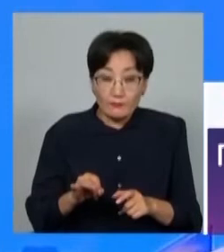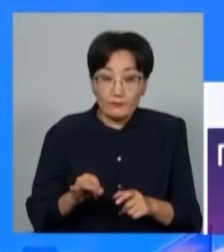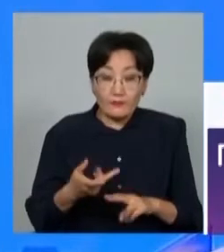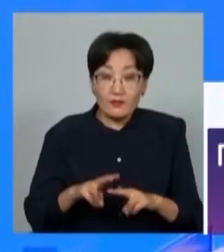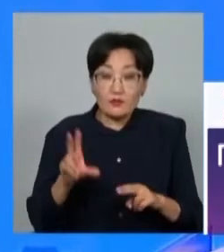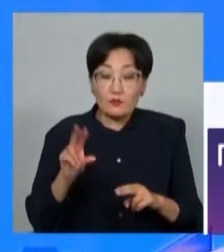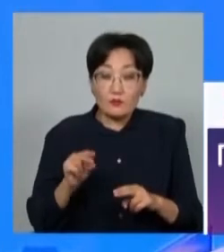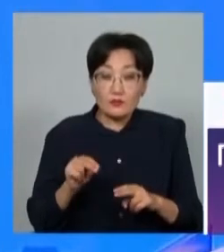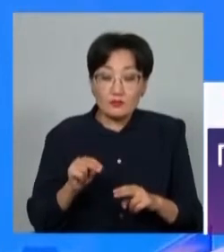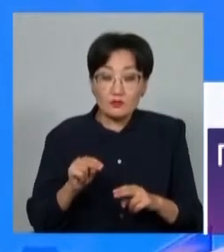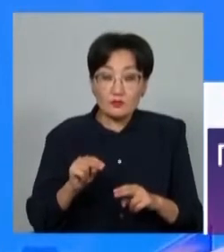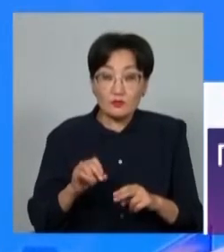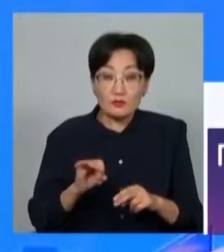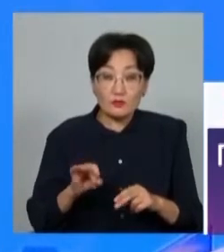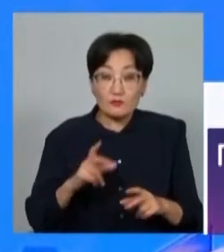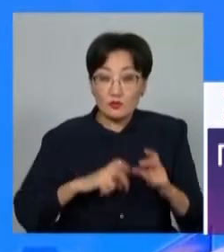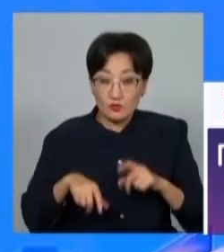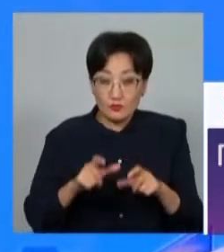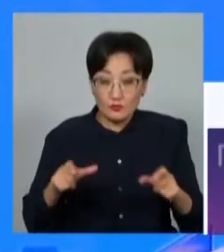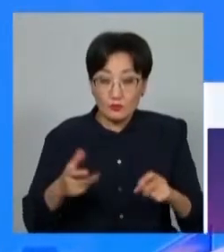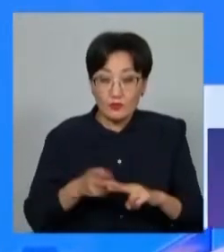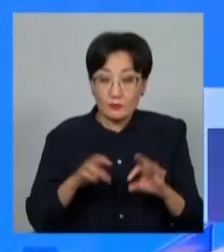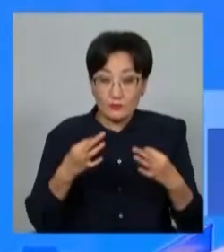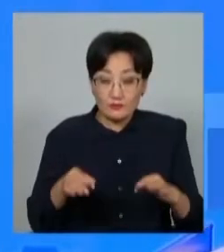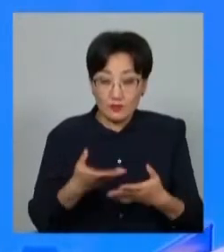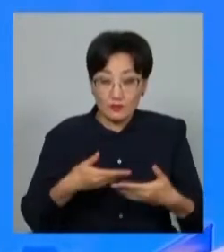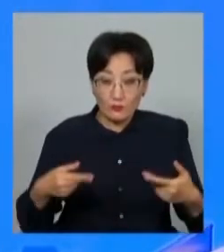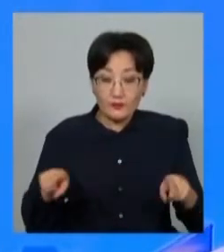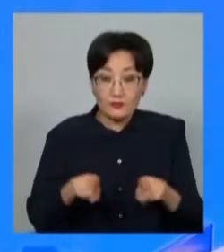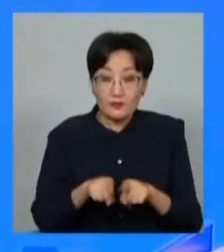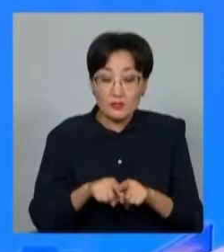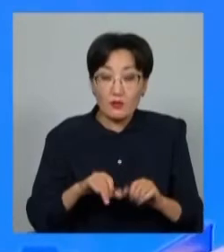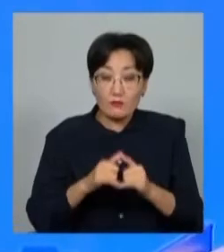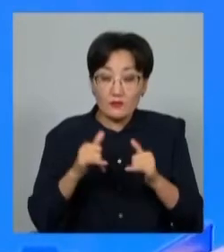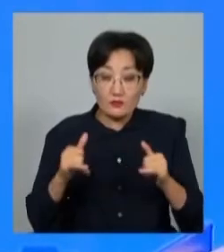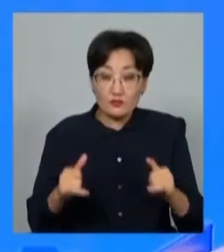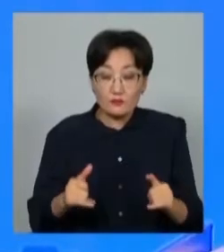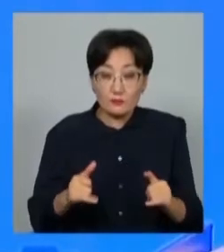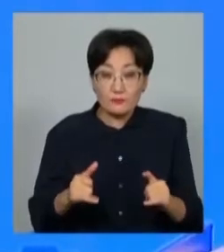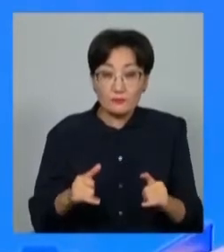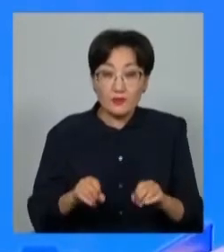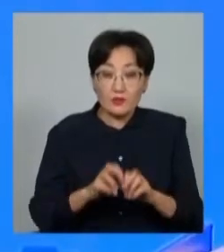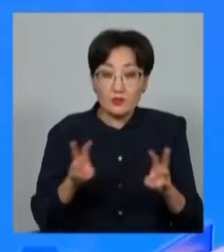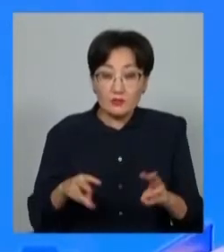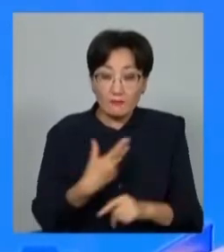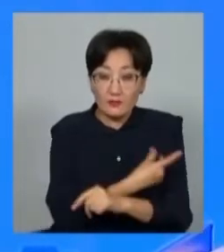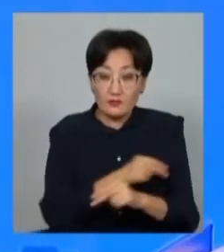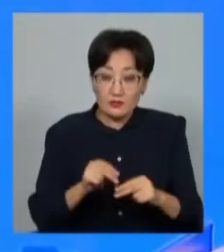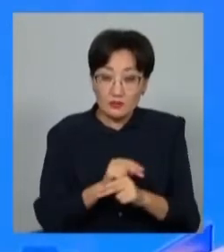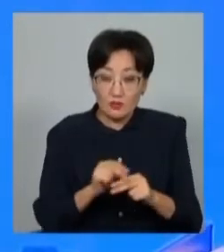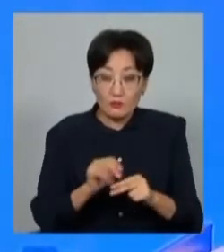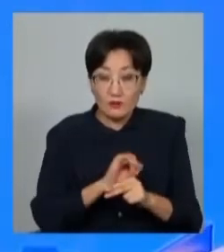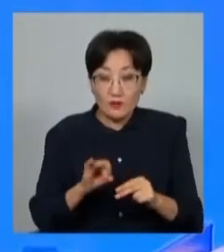это количество и студентов, это позволит нам также увеличить охват вакцинации